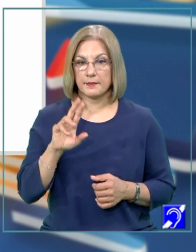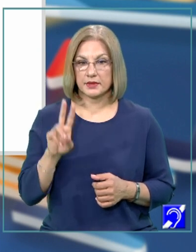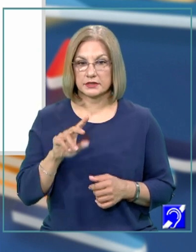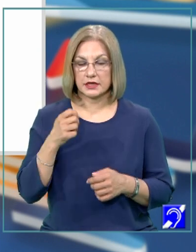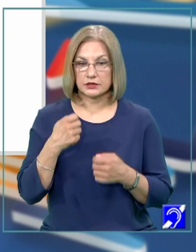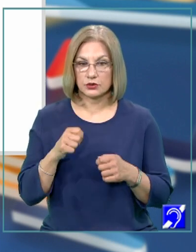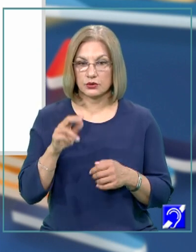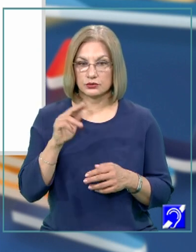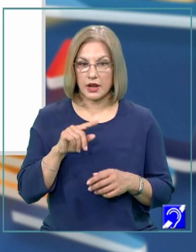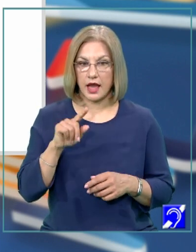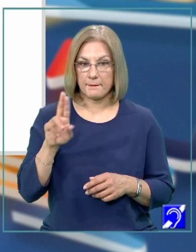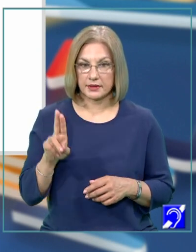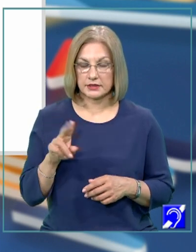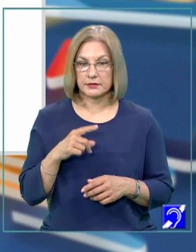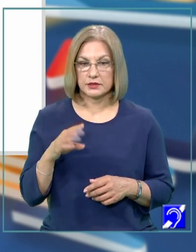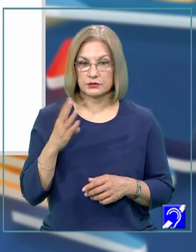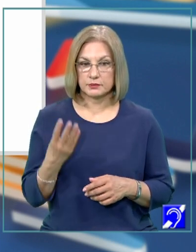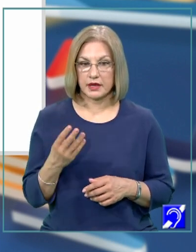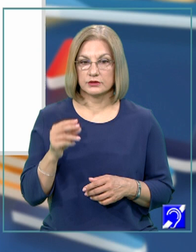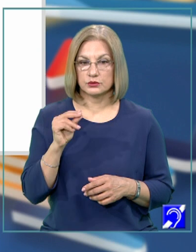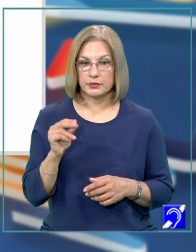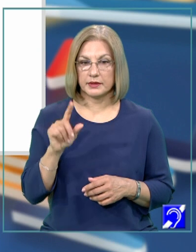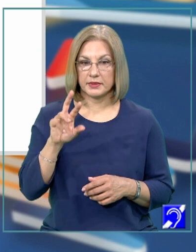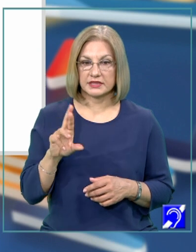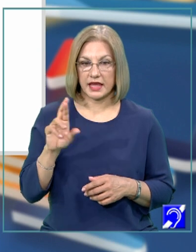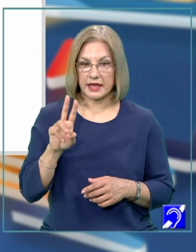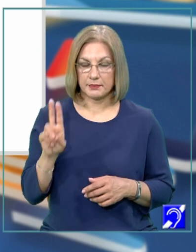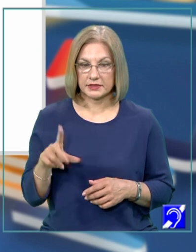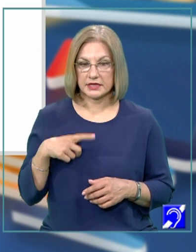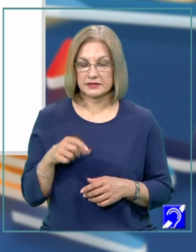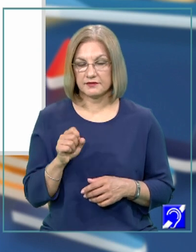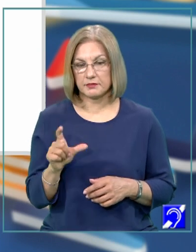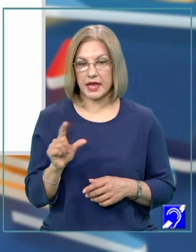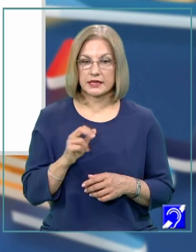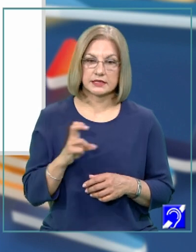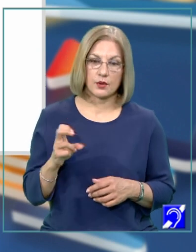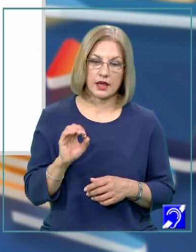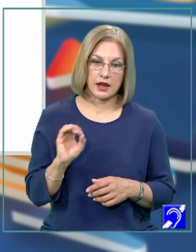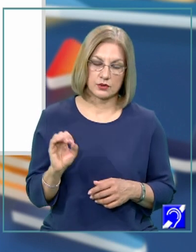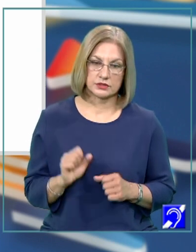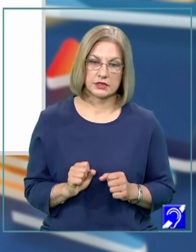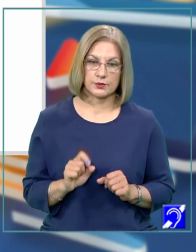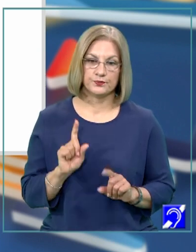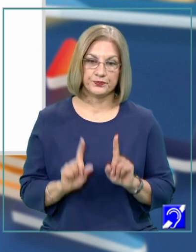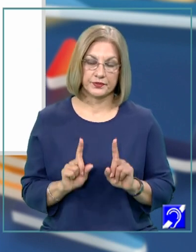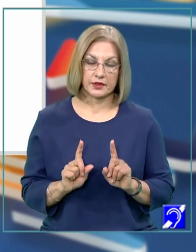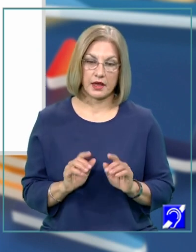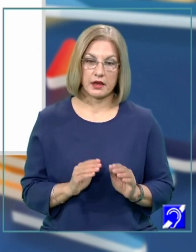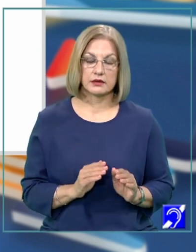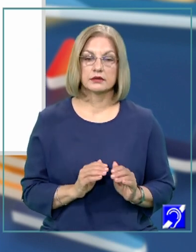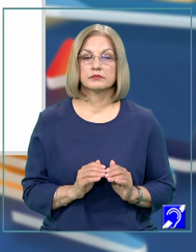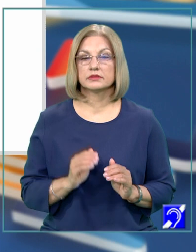minus 4 pe pătrat aer pătrat să fie mai mare sau egal cu zero dacă trecem